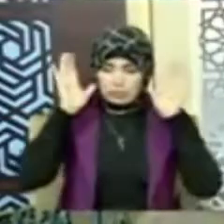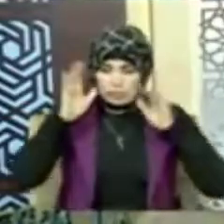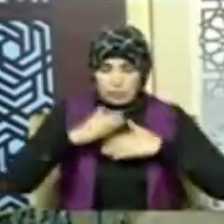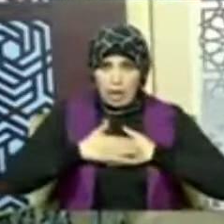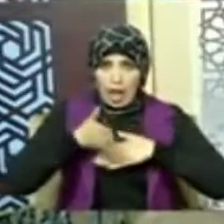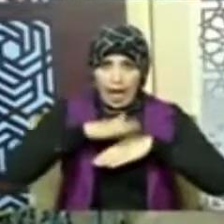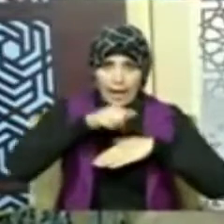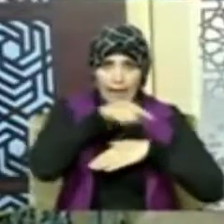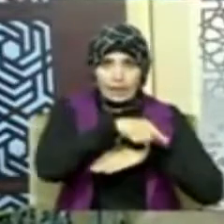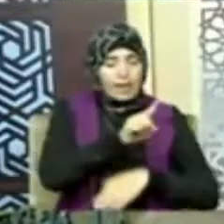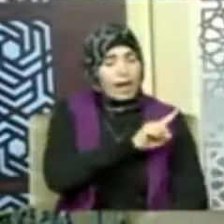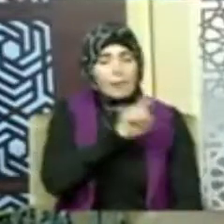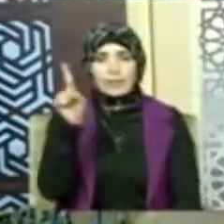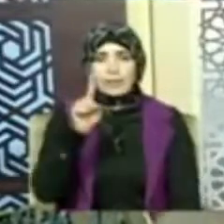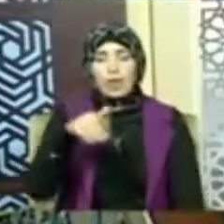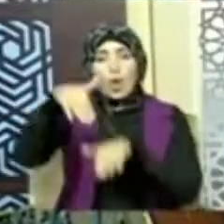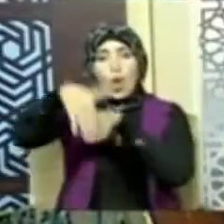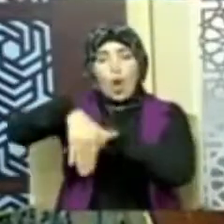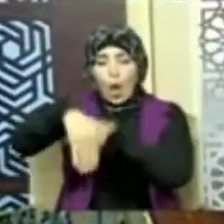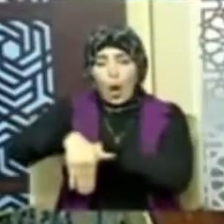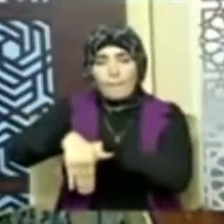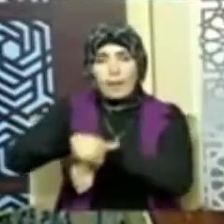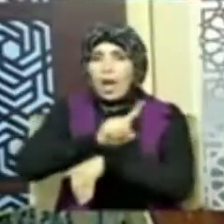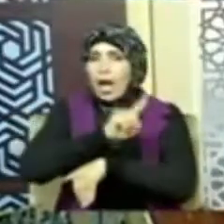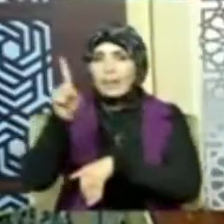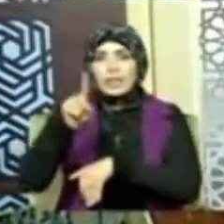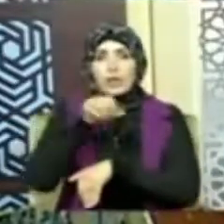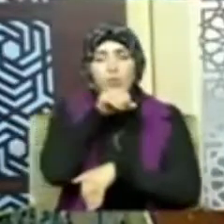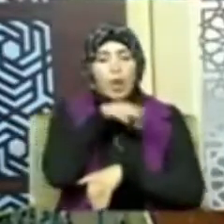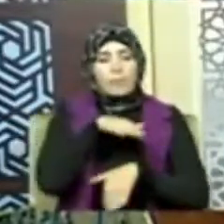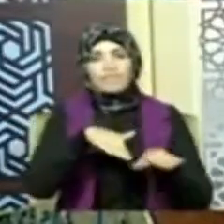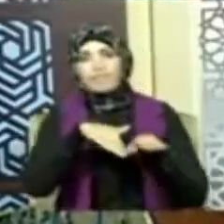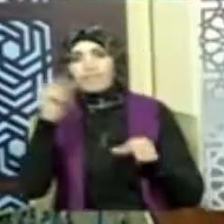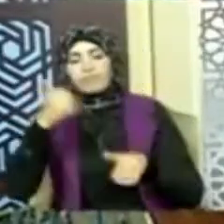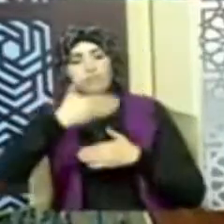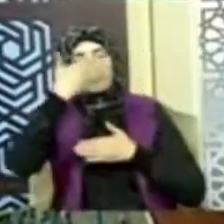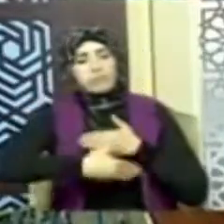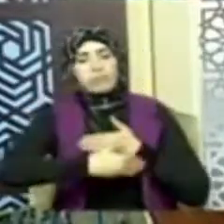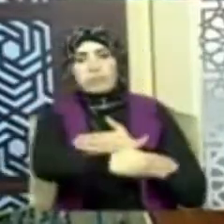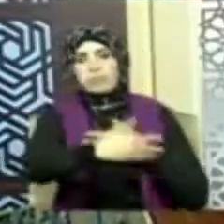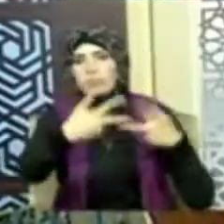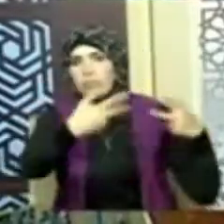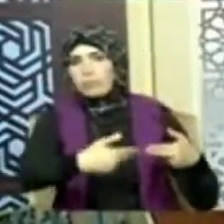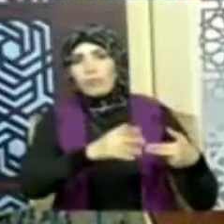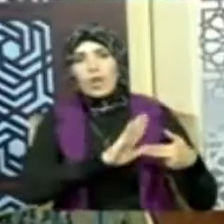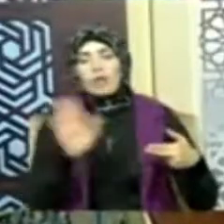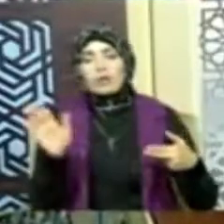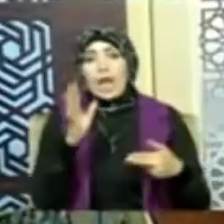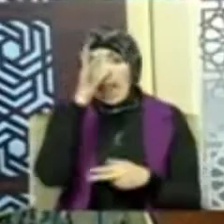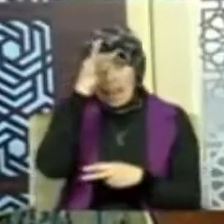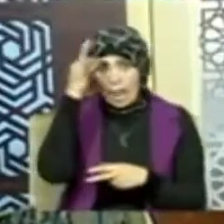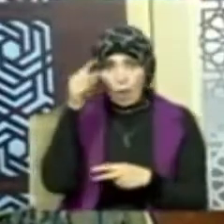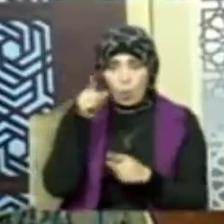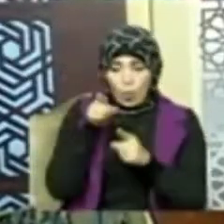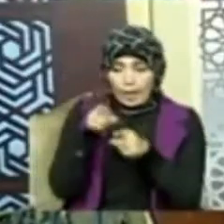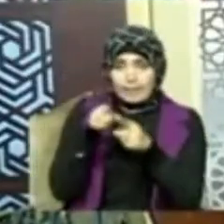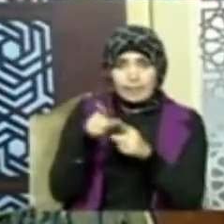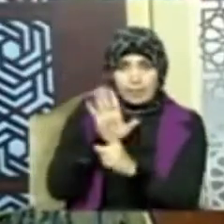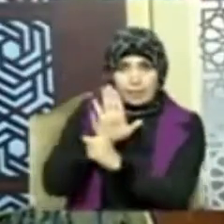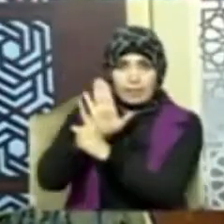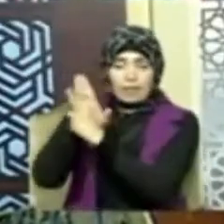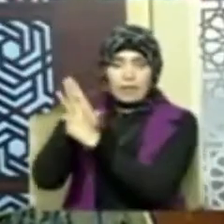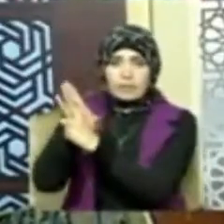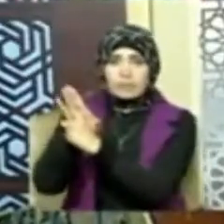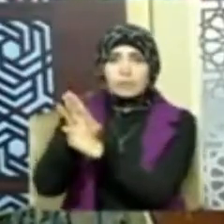على قبره. هنا إلا تنصروه الآن. فمن نصاه يوم